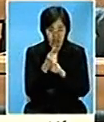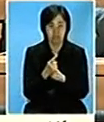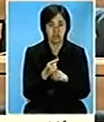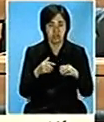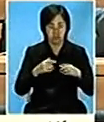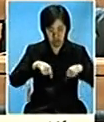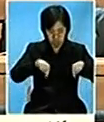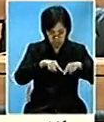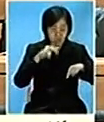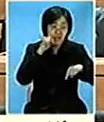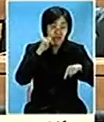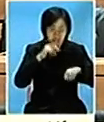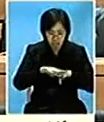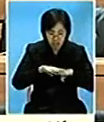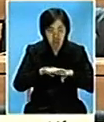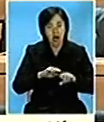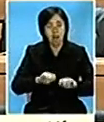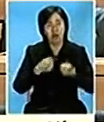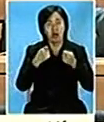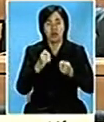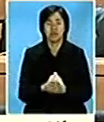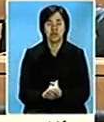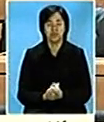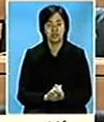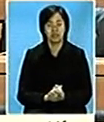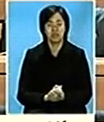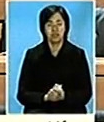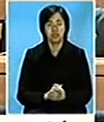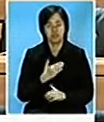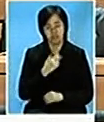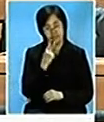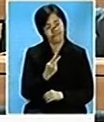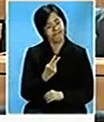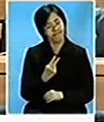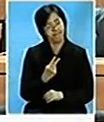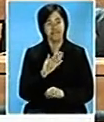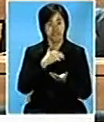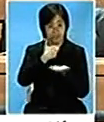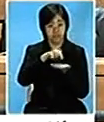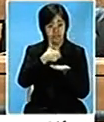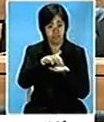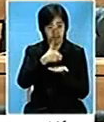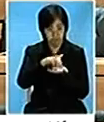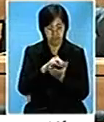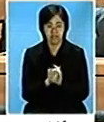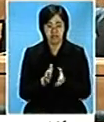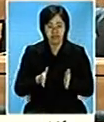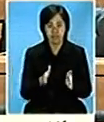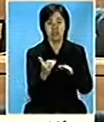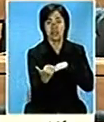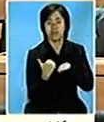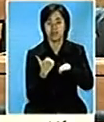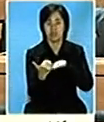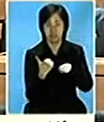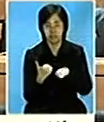ล้วถามว่าผมเห็นแต่แรกผมก็ต้องเรียนตามตรงนะครับว่าถนนผ